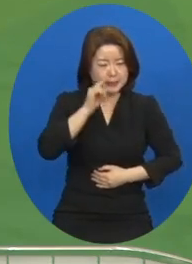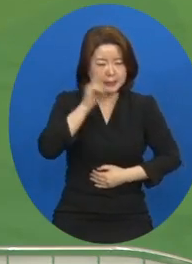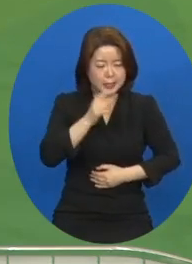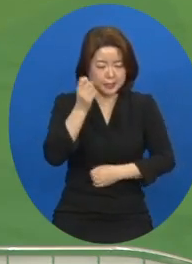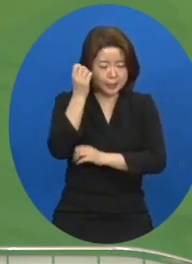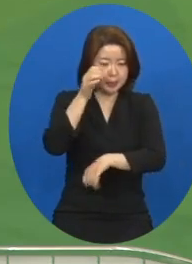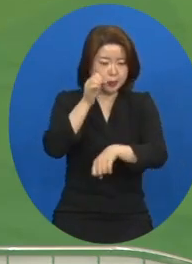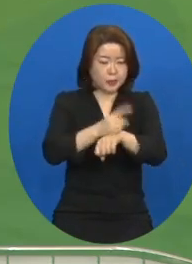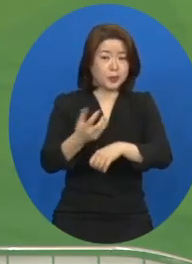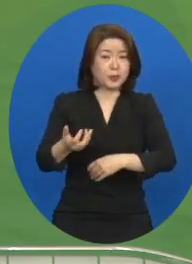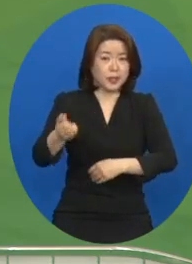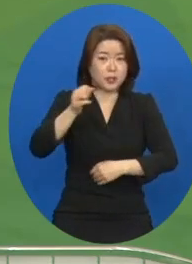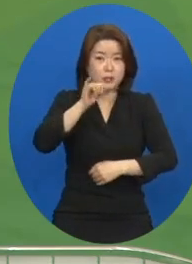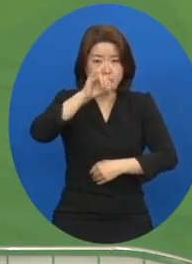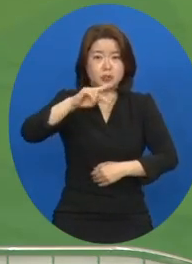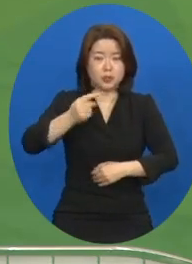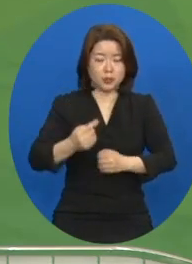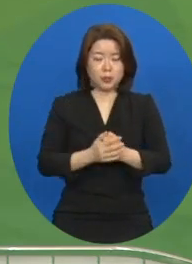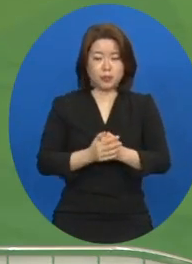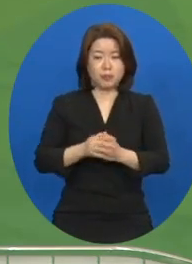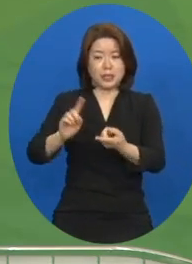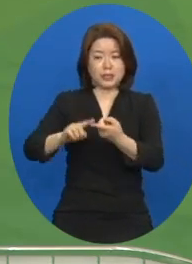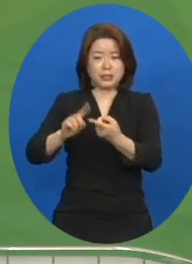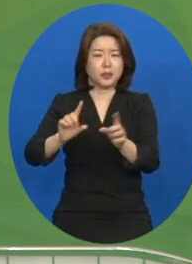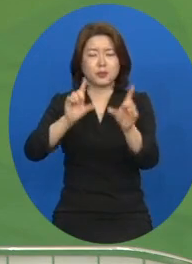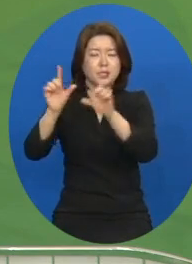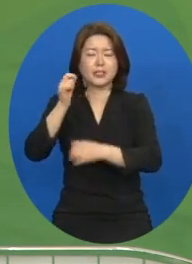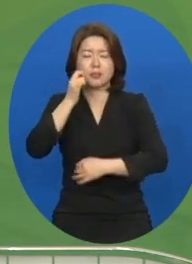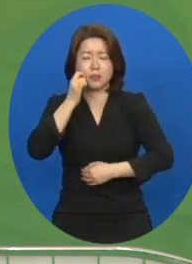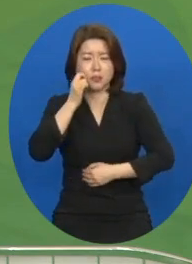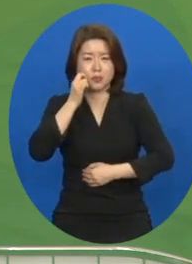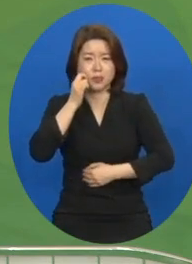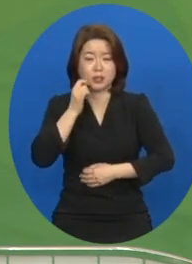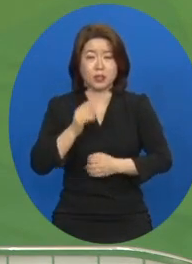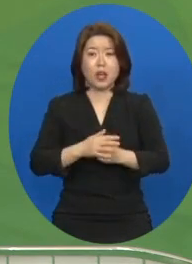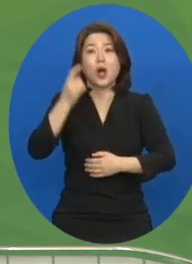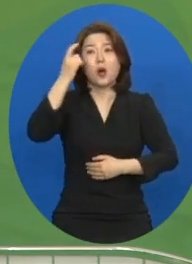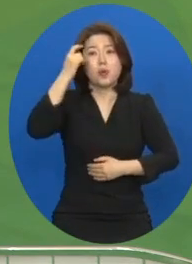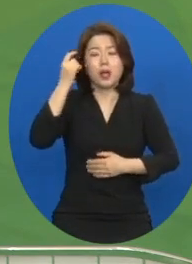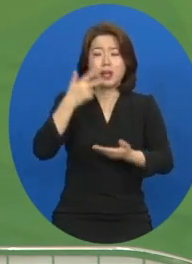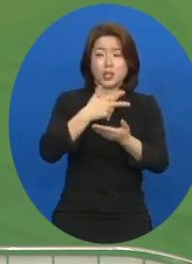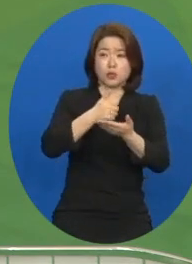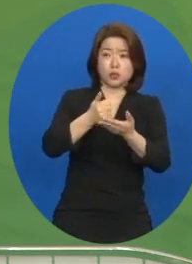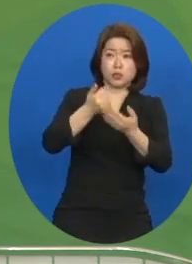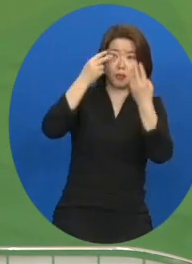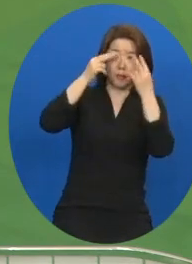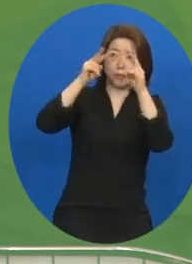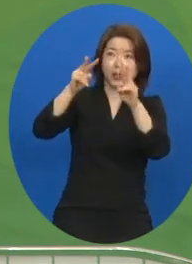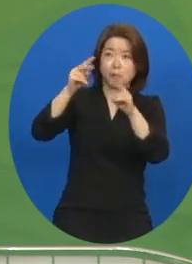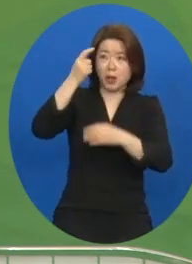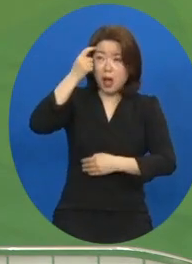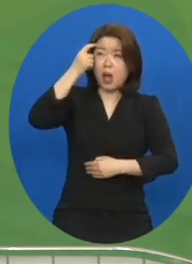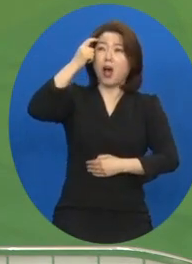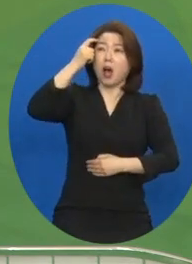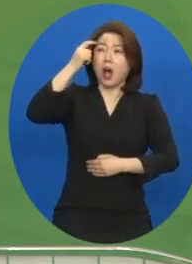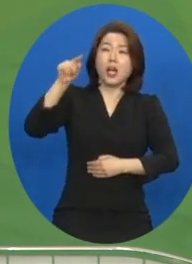있어도 우리 본성대로 살지 못해요. 주님을 바라보는 눈이 뜨이는 것이